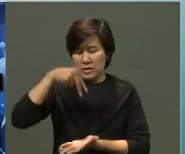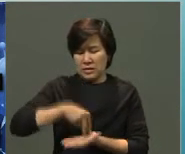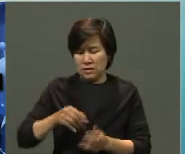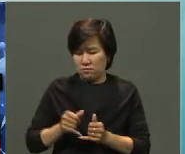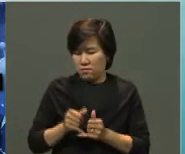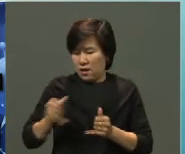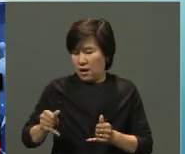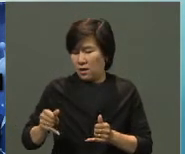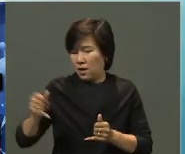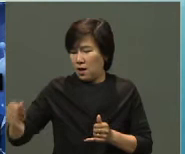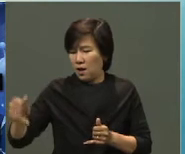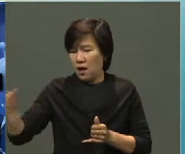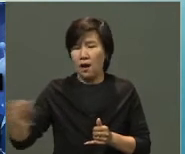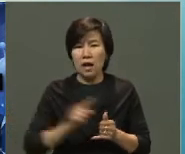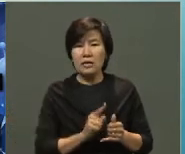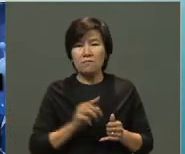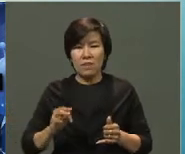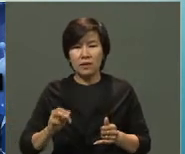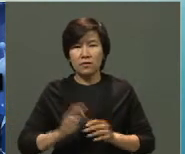เมตรจำกัดผู้ใช้บริการตามขนาดพื้นที่มากกว่า4